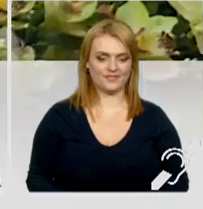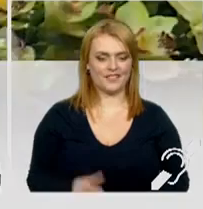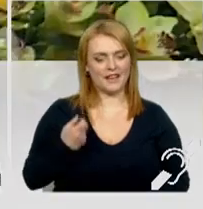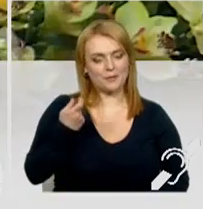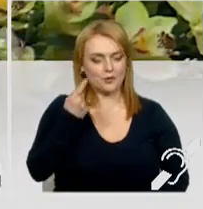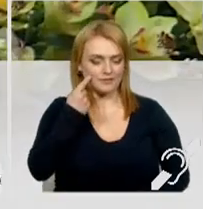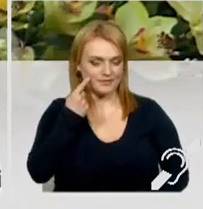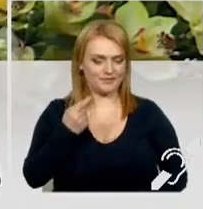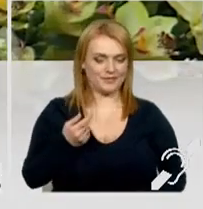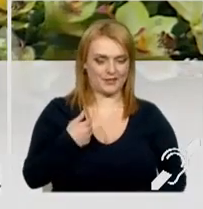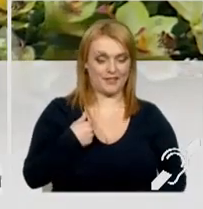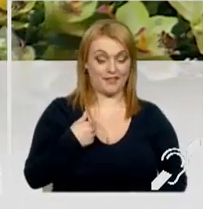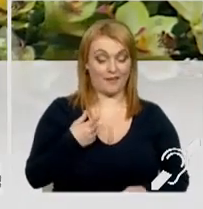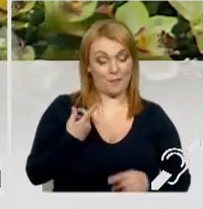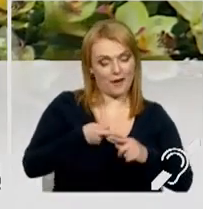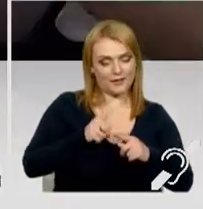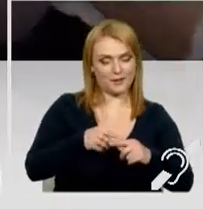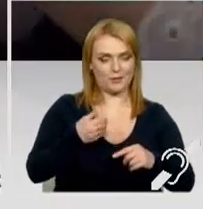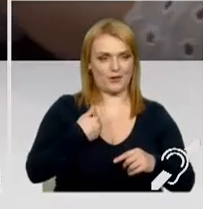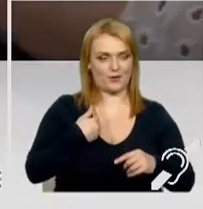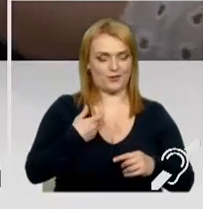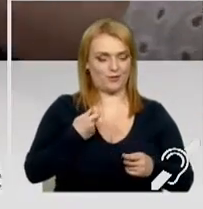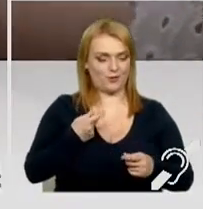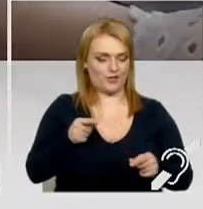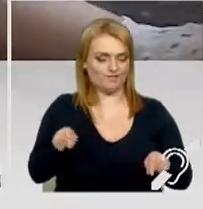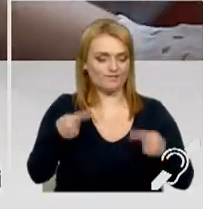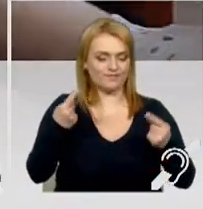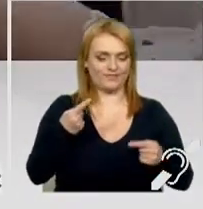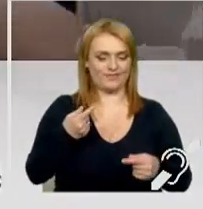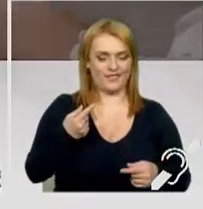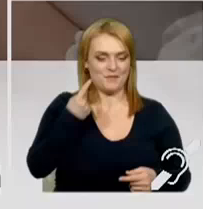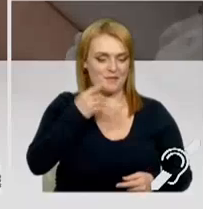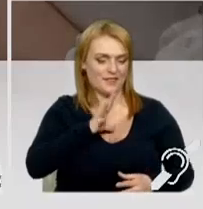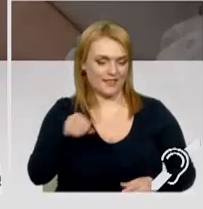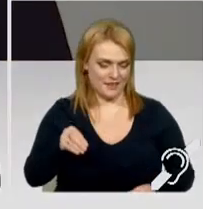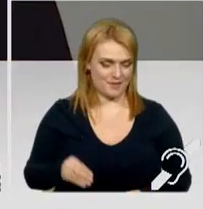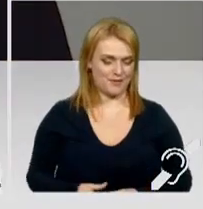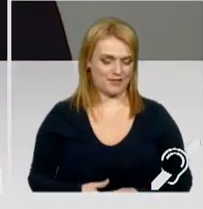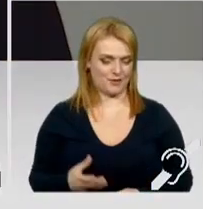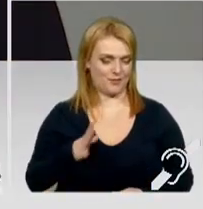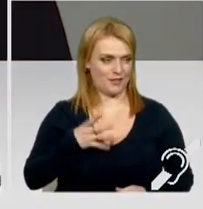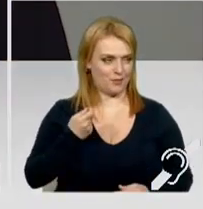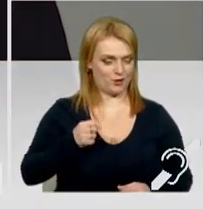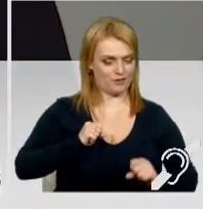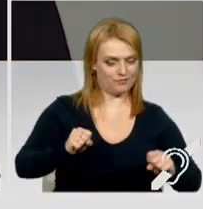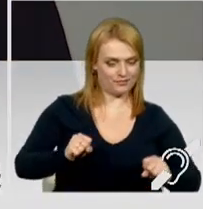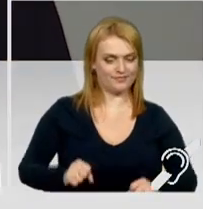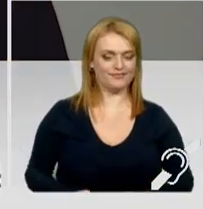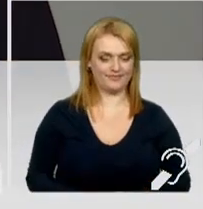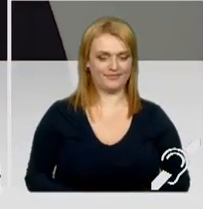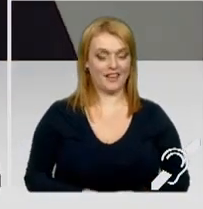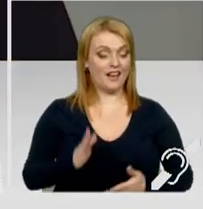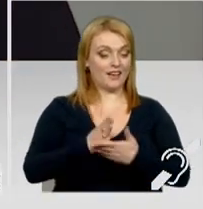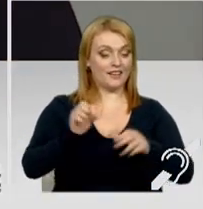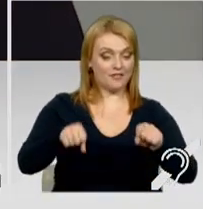lucrurile. La relansarea Ascor Chișinău, voluntarii de la Iași au împărțit din experiența lor cu tinerii de la Chișinău. Este și o oportunitate